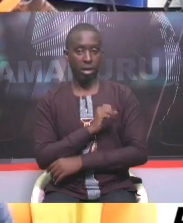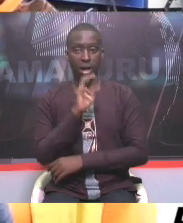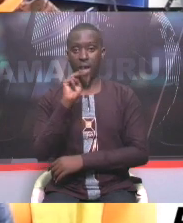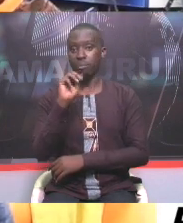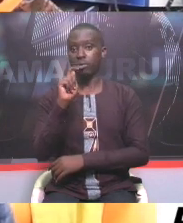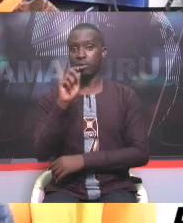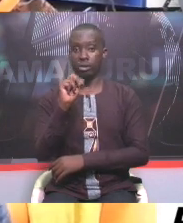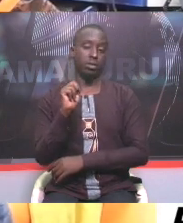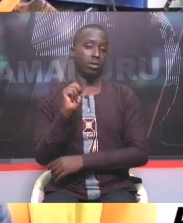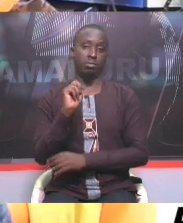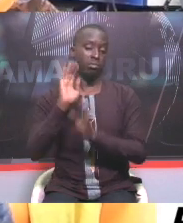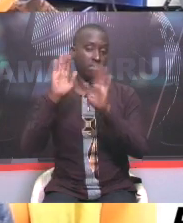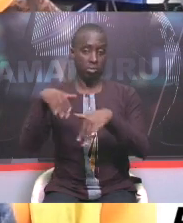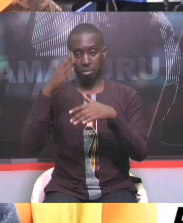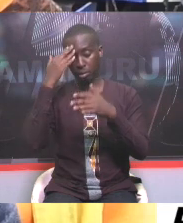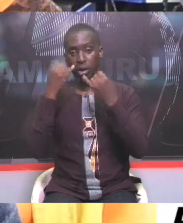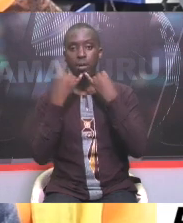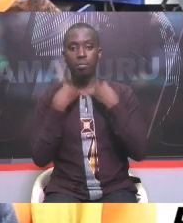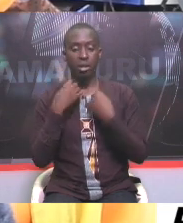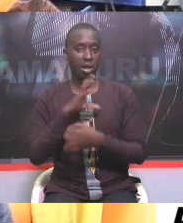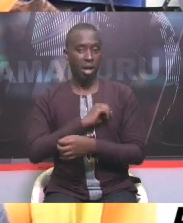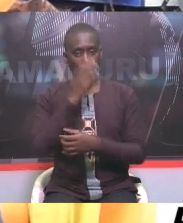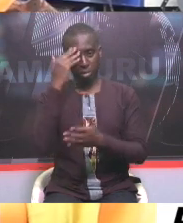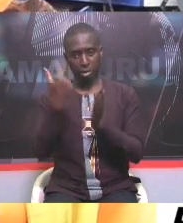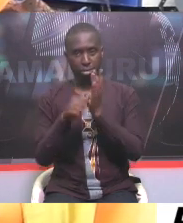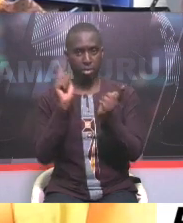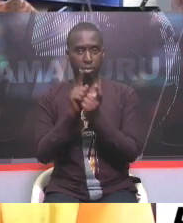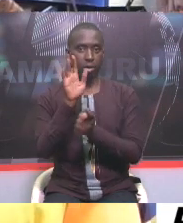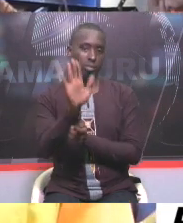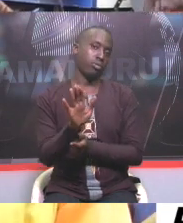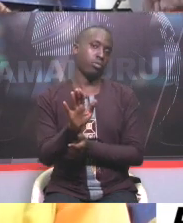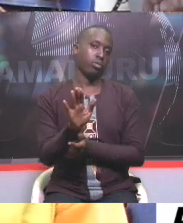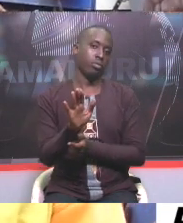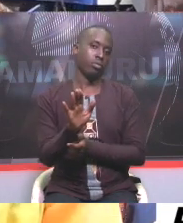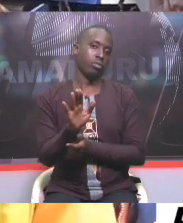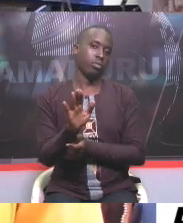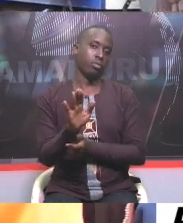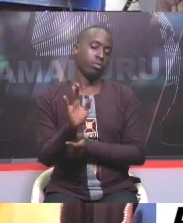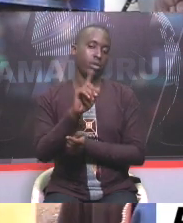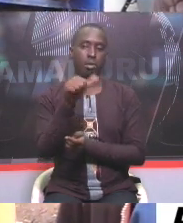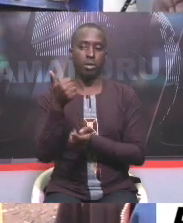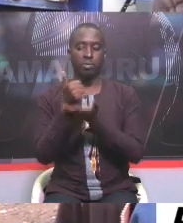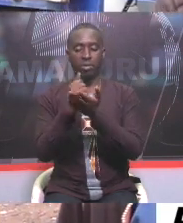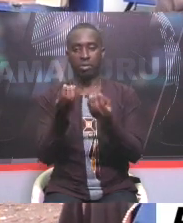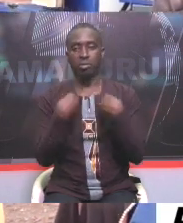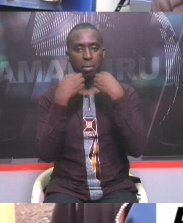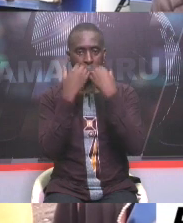MTN yarantereranye kuko yarambwiye nihangane kubwo ikibazo nagize nahuye nacyo nta bundi bufasha